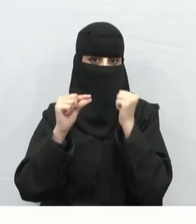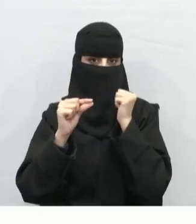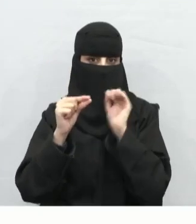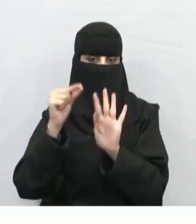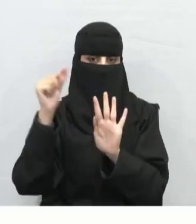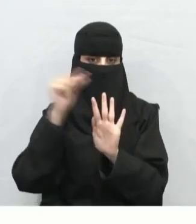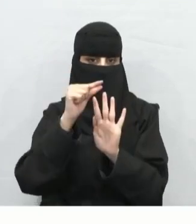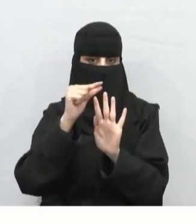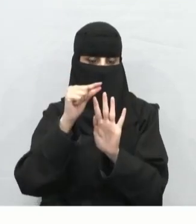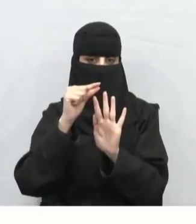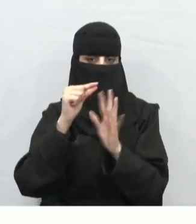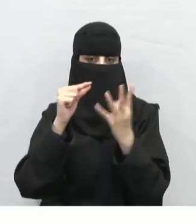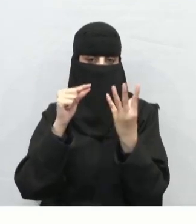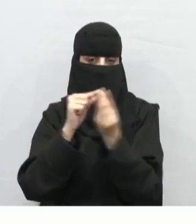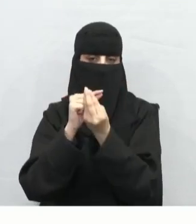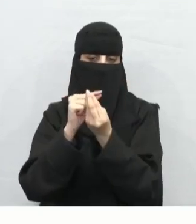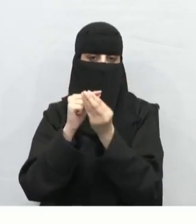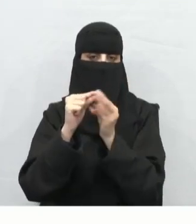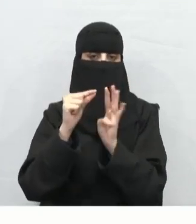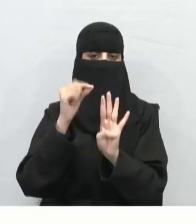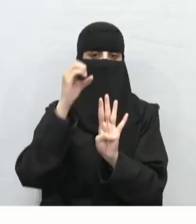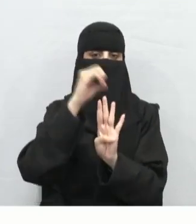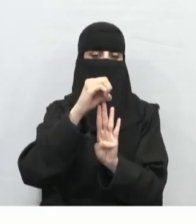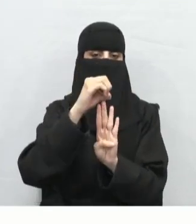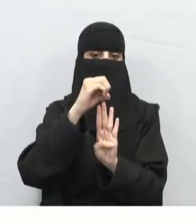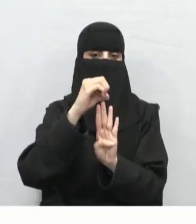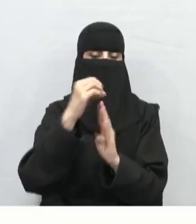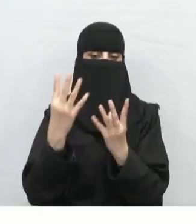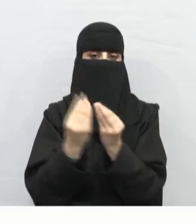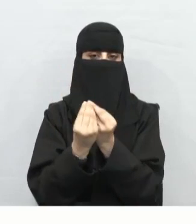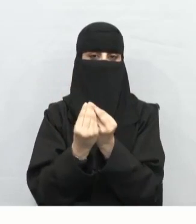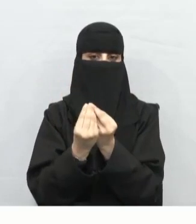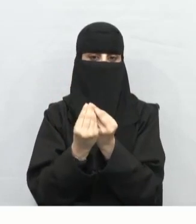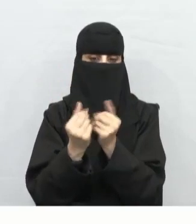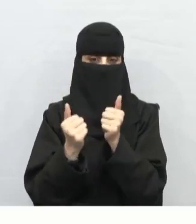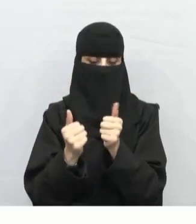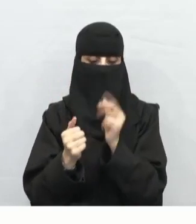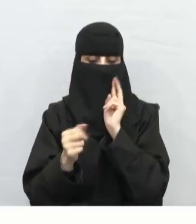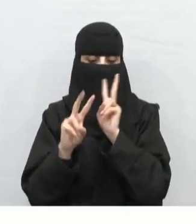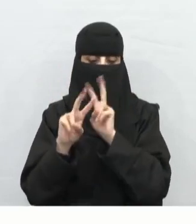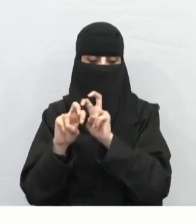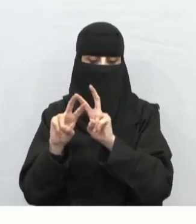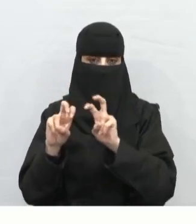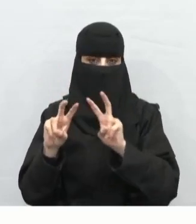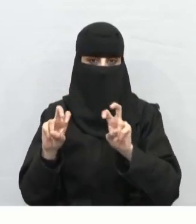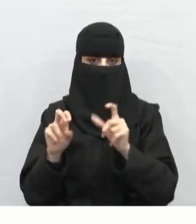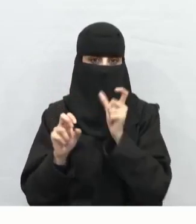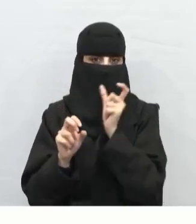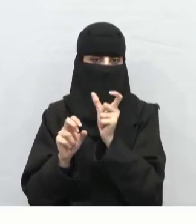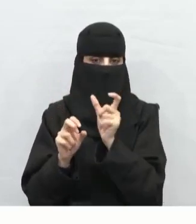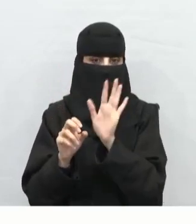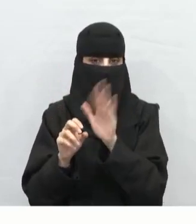نبحث عن حرف ساكن اخر حرف ضعيف ويساعده الحرف الذي